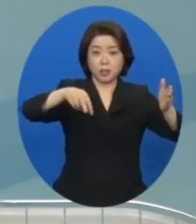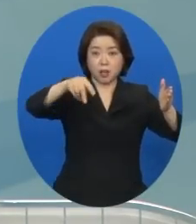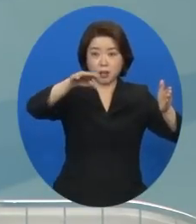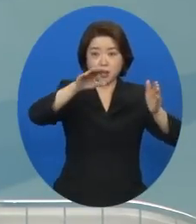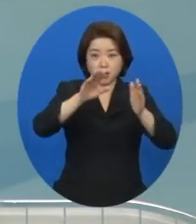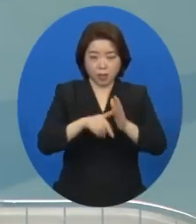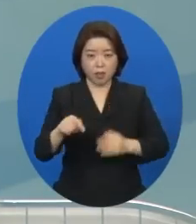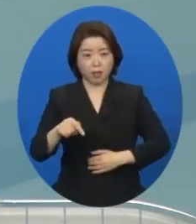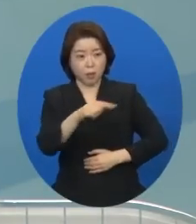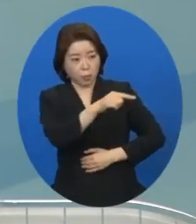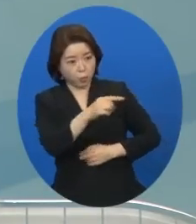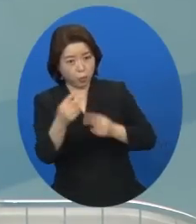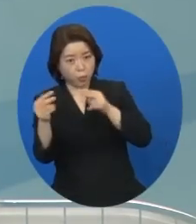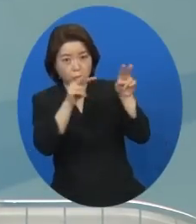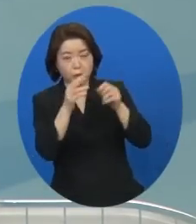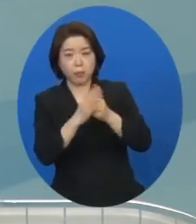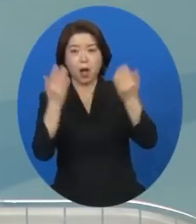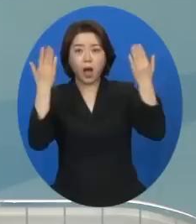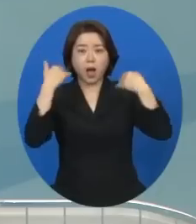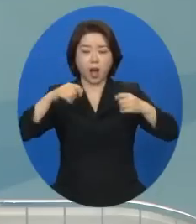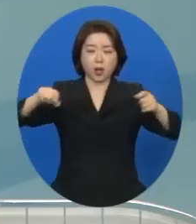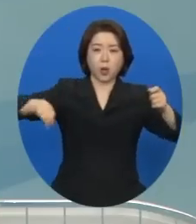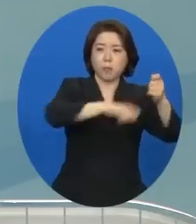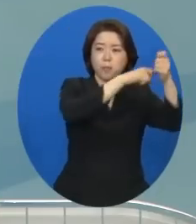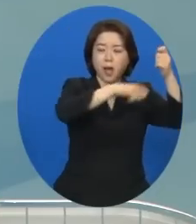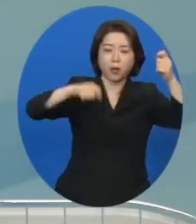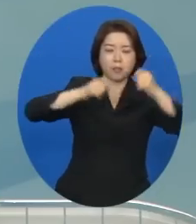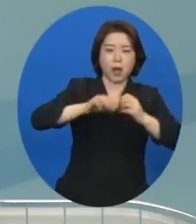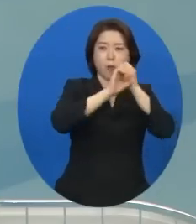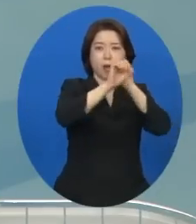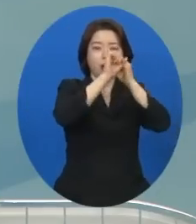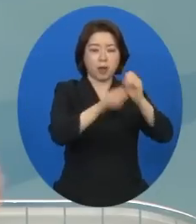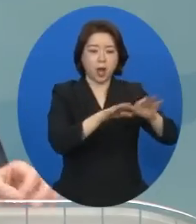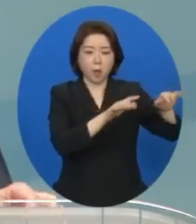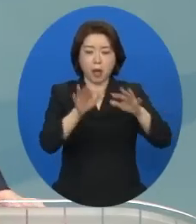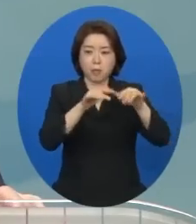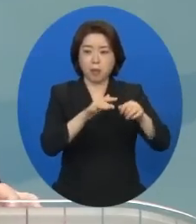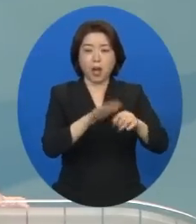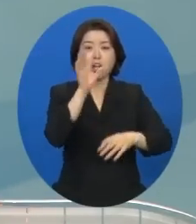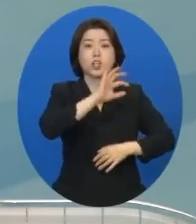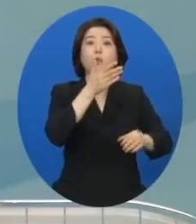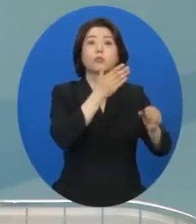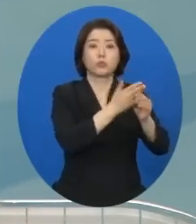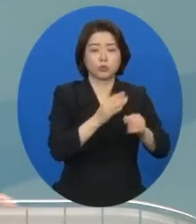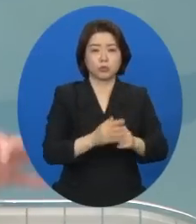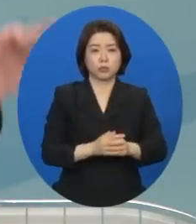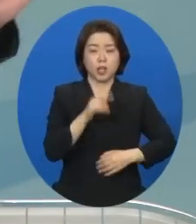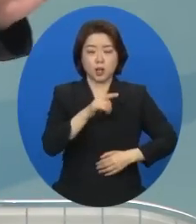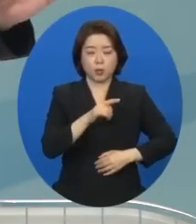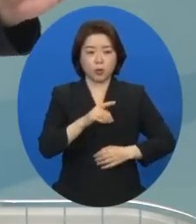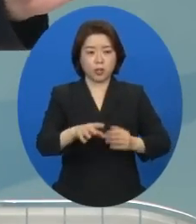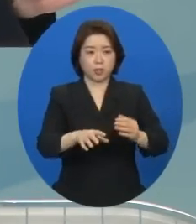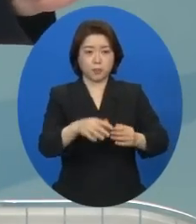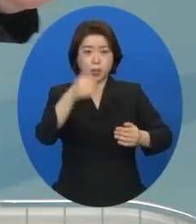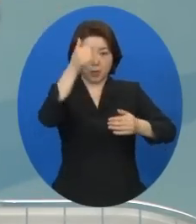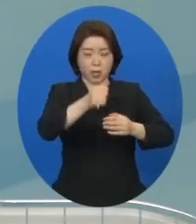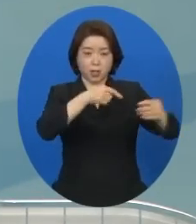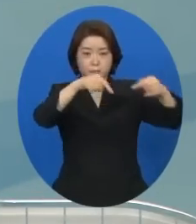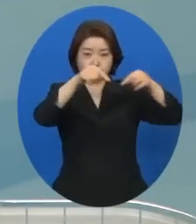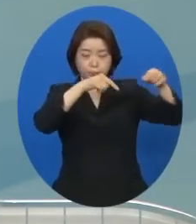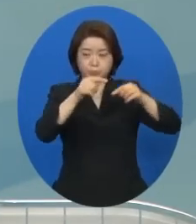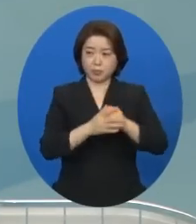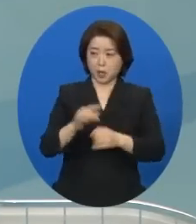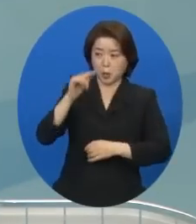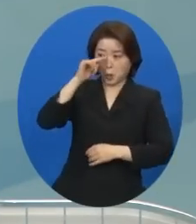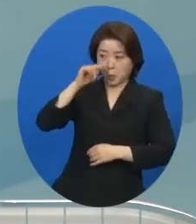강당에서 그 학교 악단이 연습을 하고 있었습니다. 근데 지휘하시는 선생님이 동양아이 하나가 이렇게